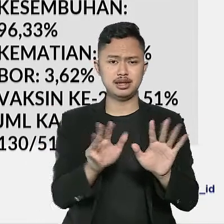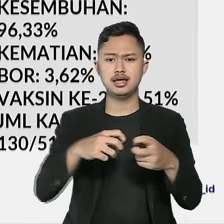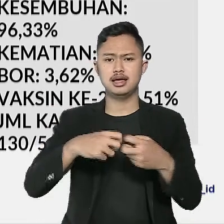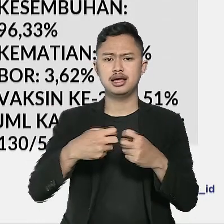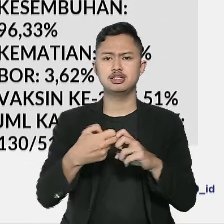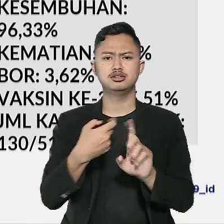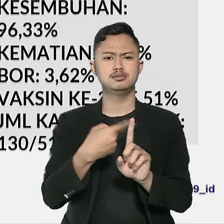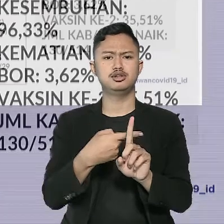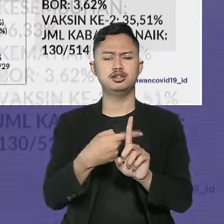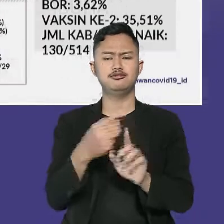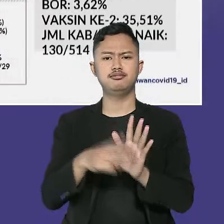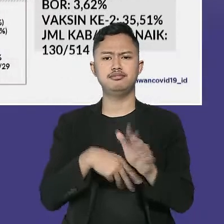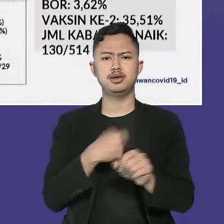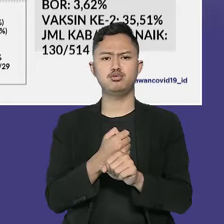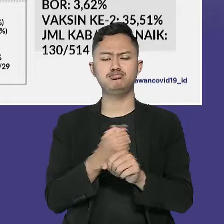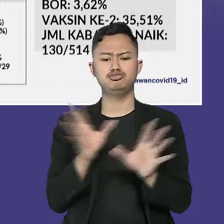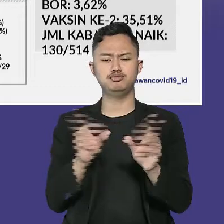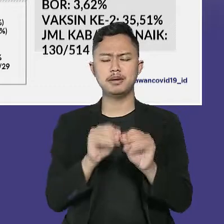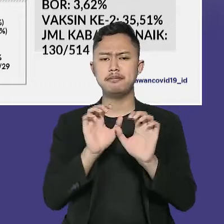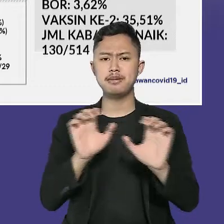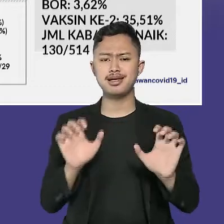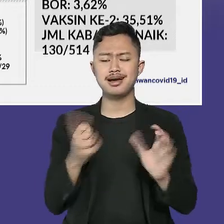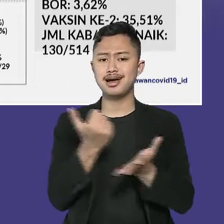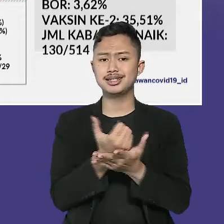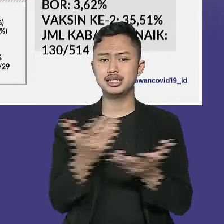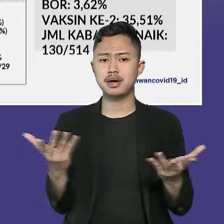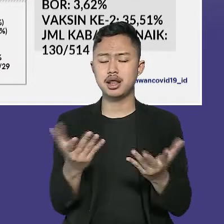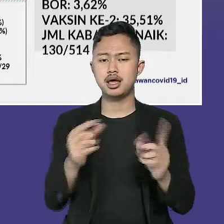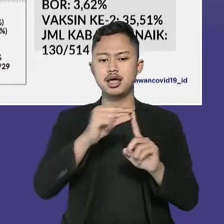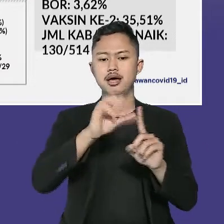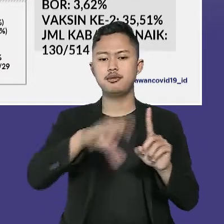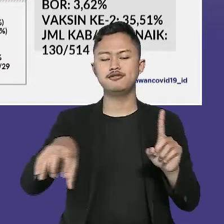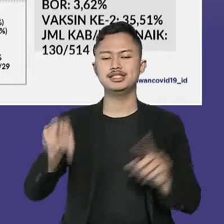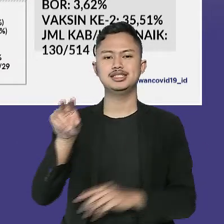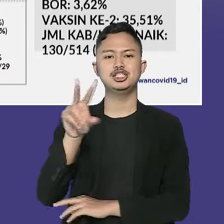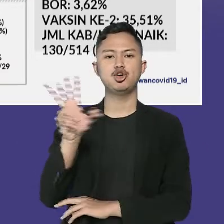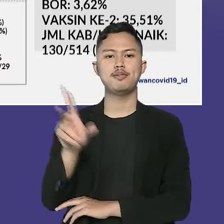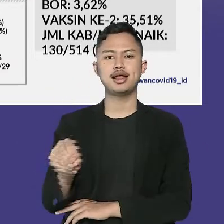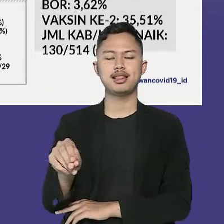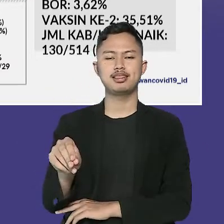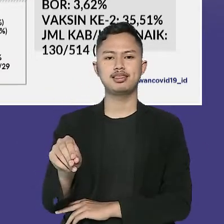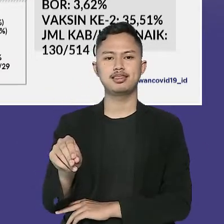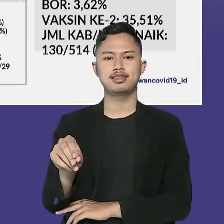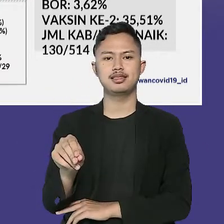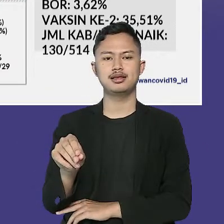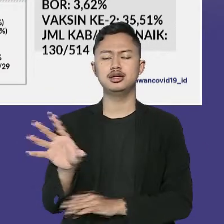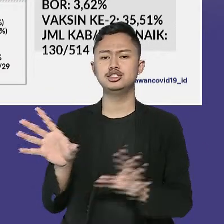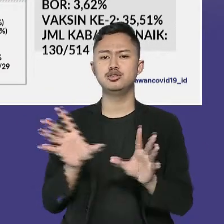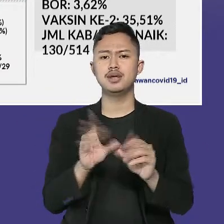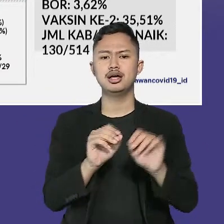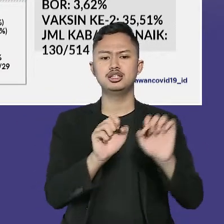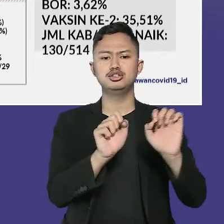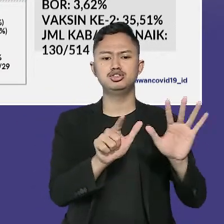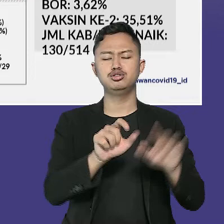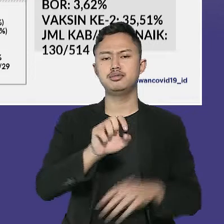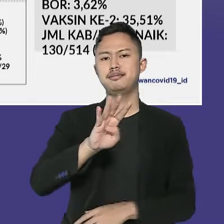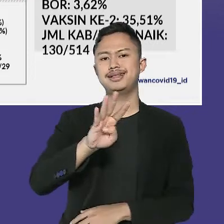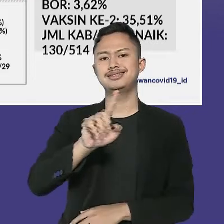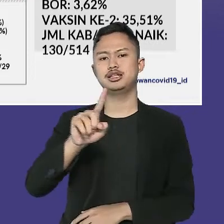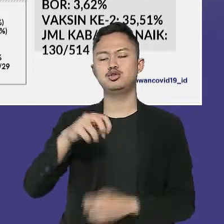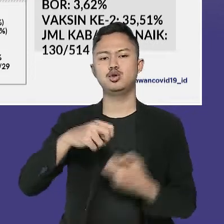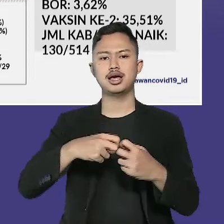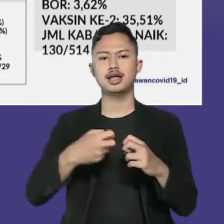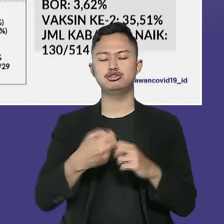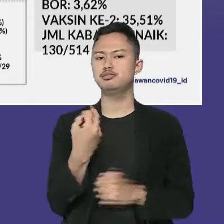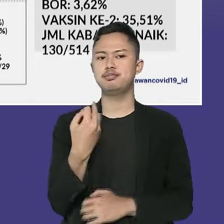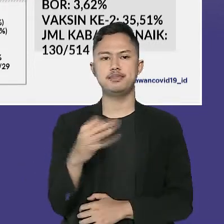kasus positif mingguan terbanyak berasal dari Provinsi Jawa Barat dengan 741 kasus